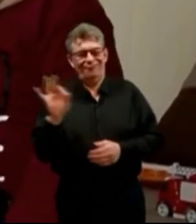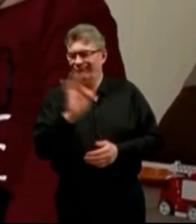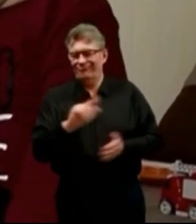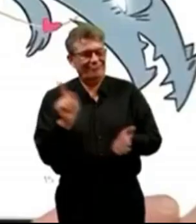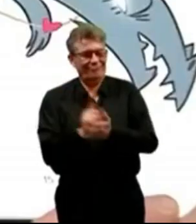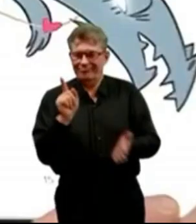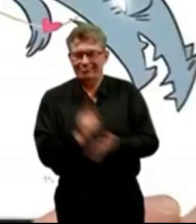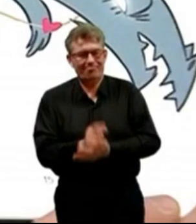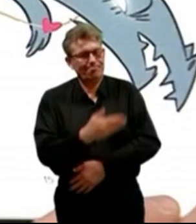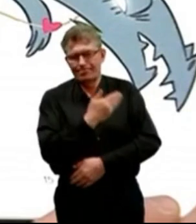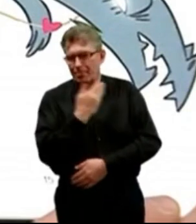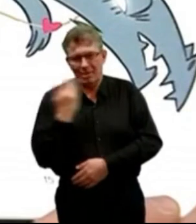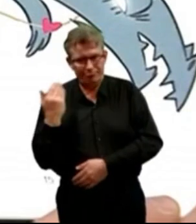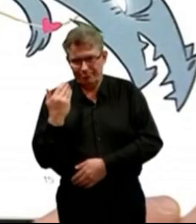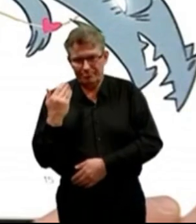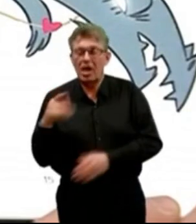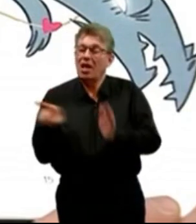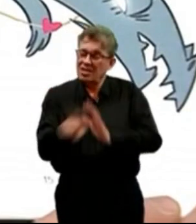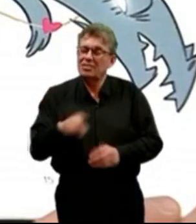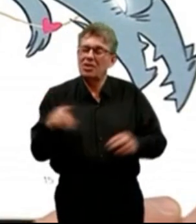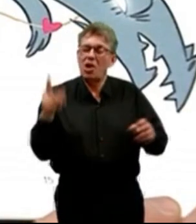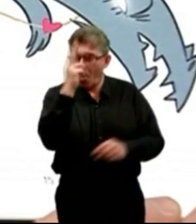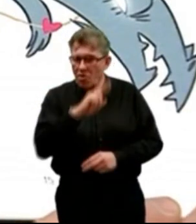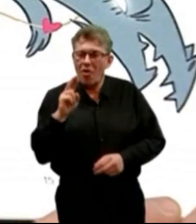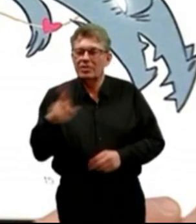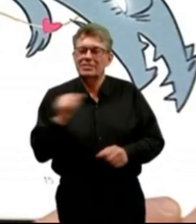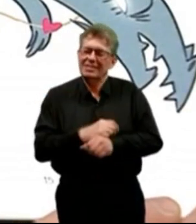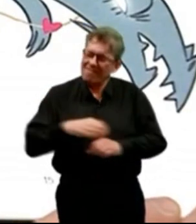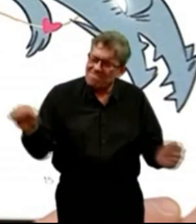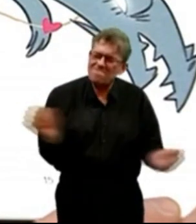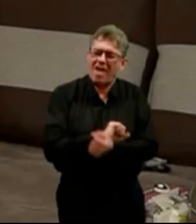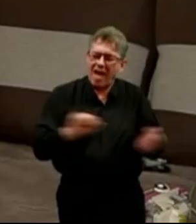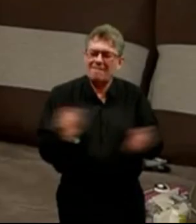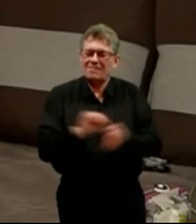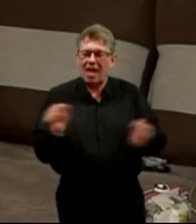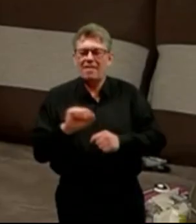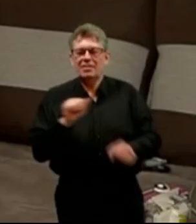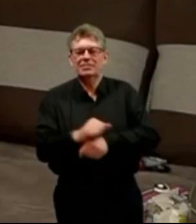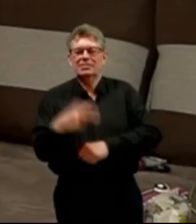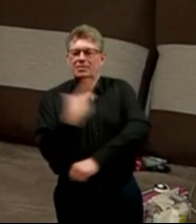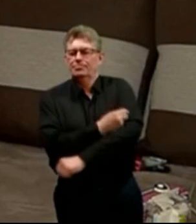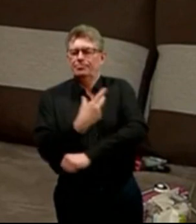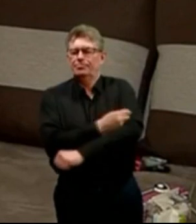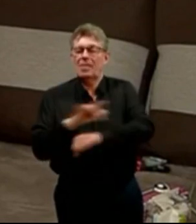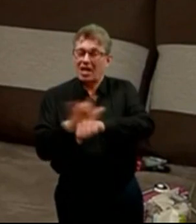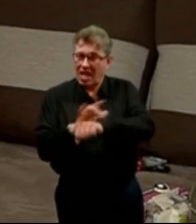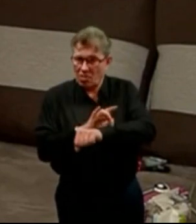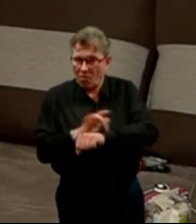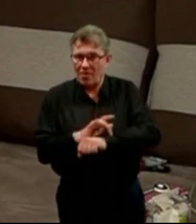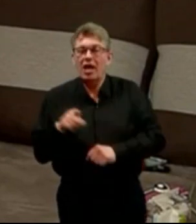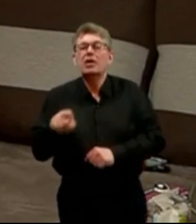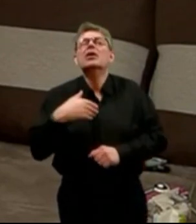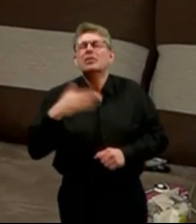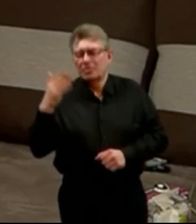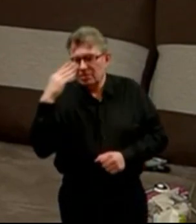drużyna Mikołaja walczą o terapię genową. Brakuje jeszcze 3,5 miliona. Kwota nadal jest duża, ale wierzymy, że z